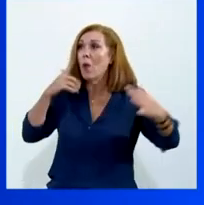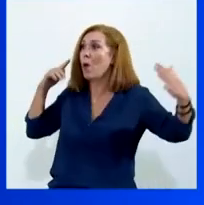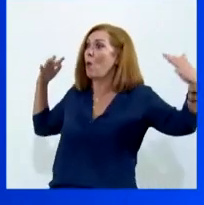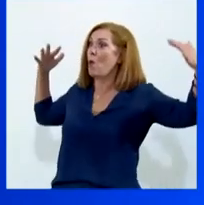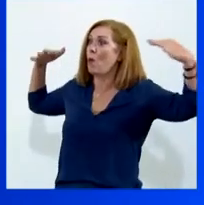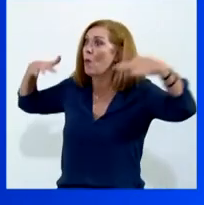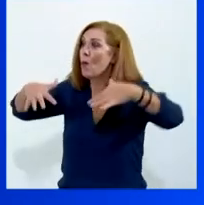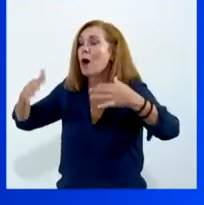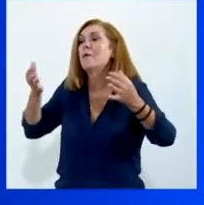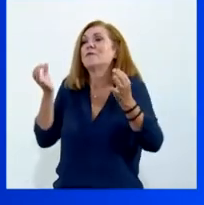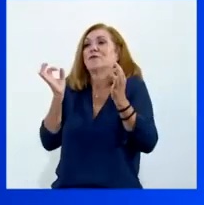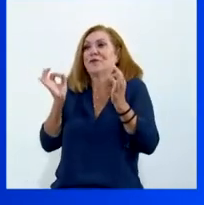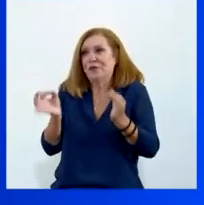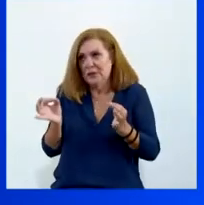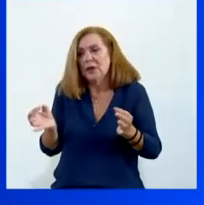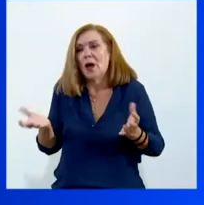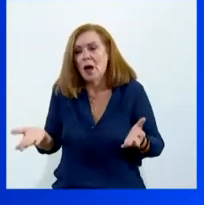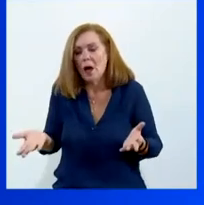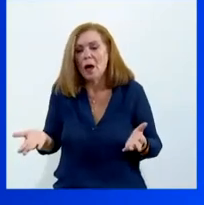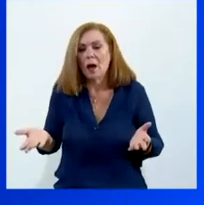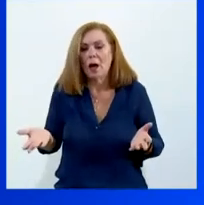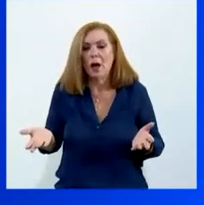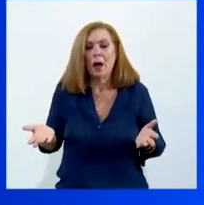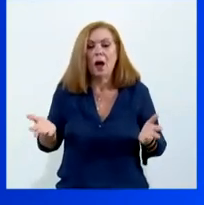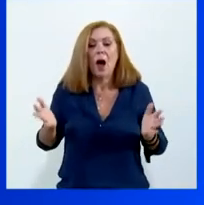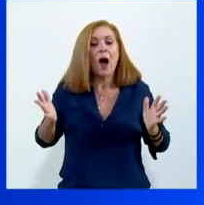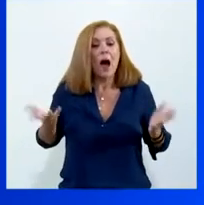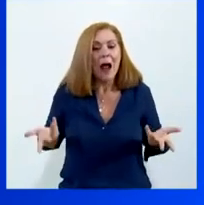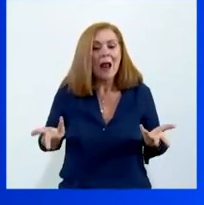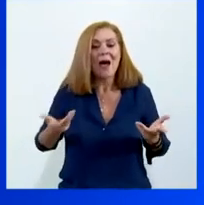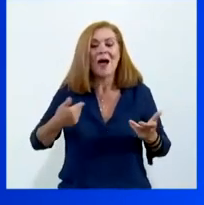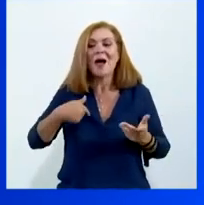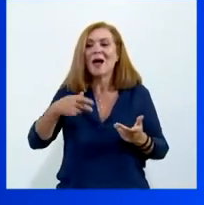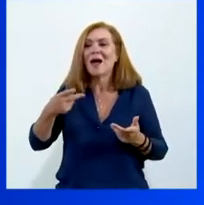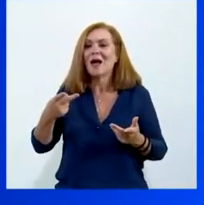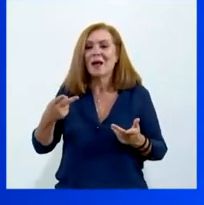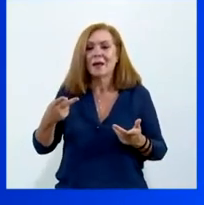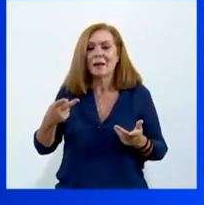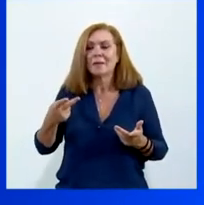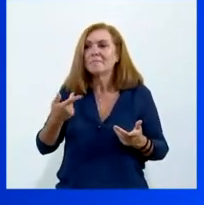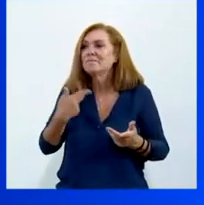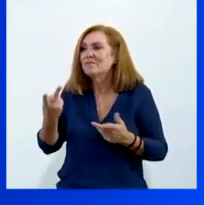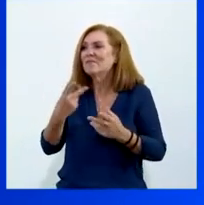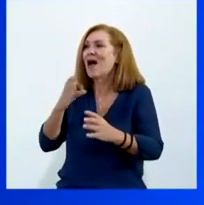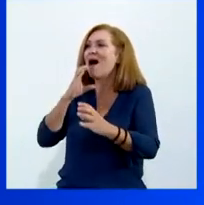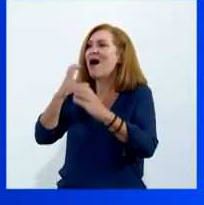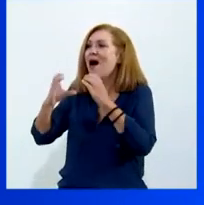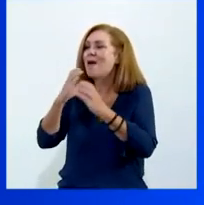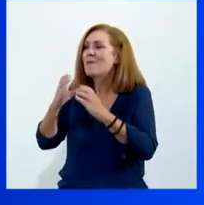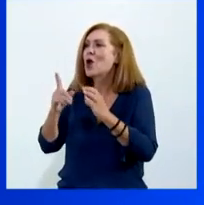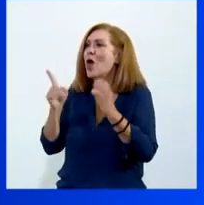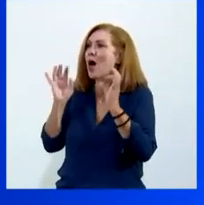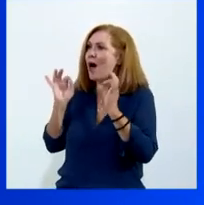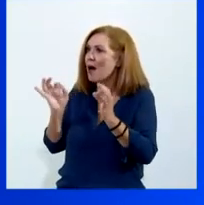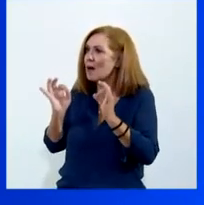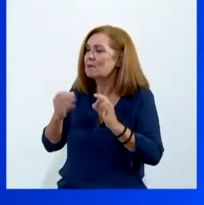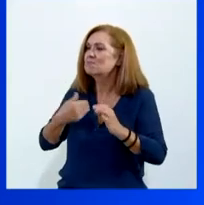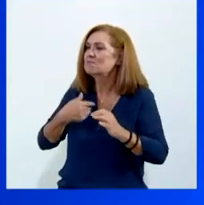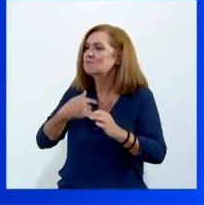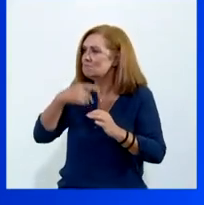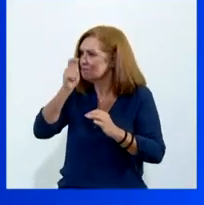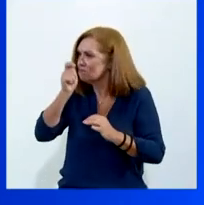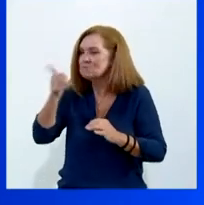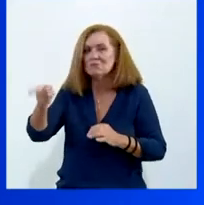μεγάλου ενδιαφέροντος, αλλά η κανονικοποίηση των διάβλων επικοινωνίας είναι καλοδεχούμενη για δύο χώρες οι οποίες